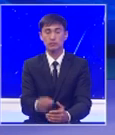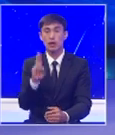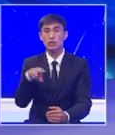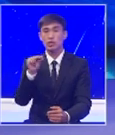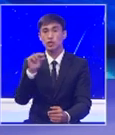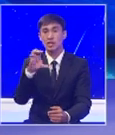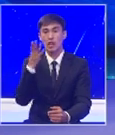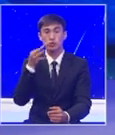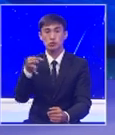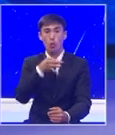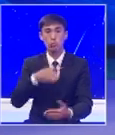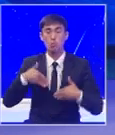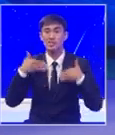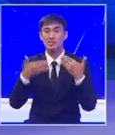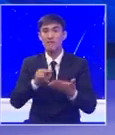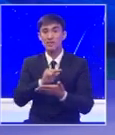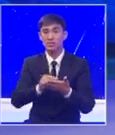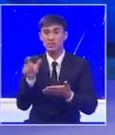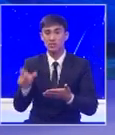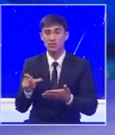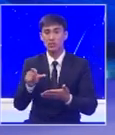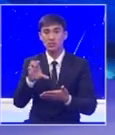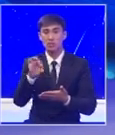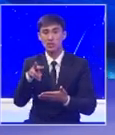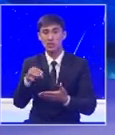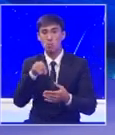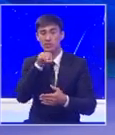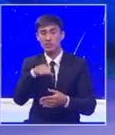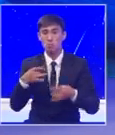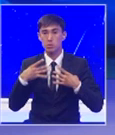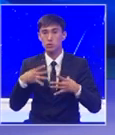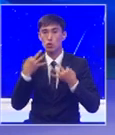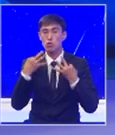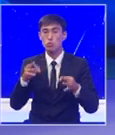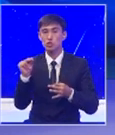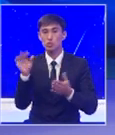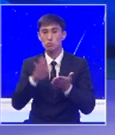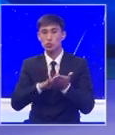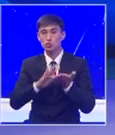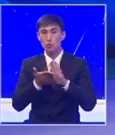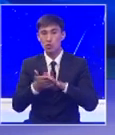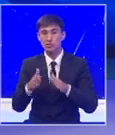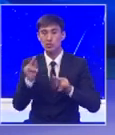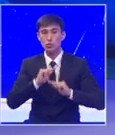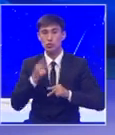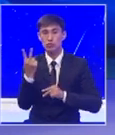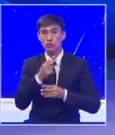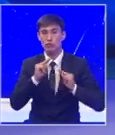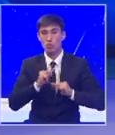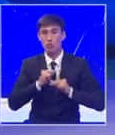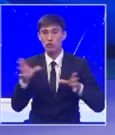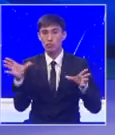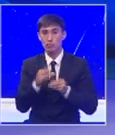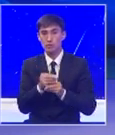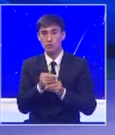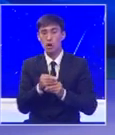ДЧС Алматинской области поздравили представителей СМИ с профессиональным праздником. В любых чрезвычайных ситуациях сотрудники двух ведомств работают